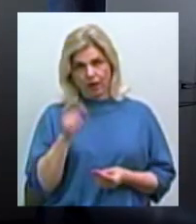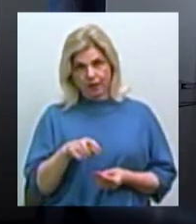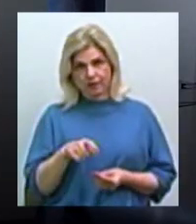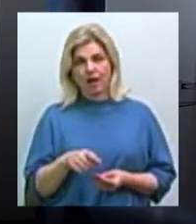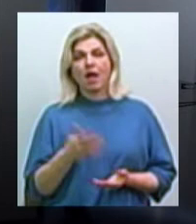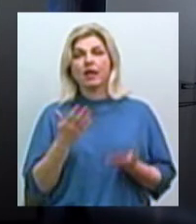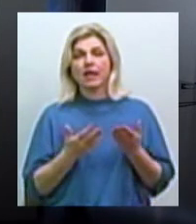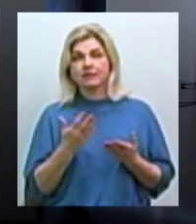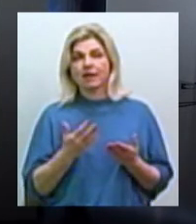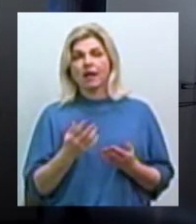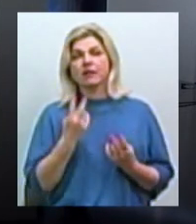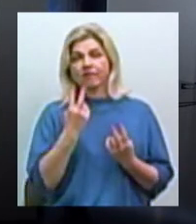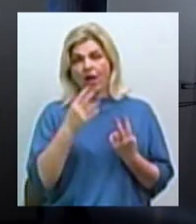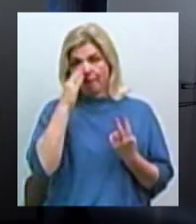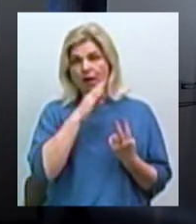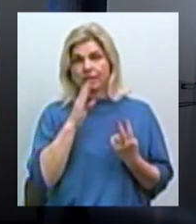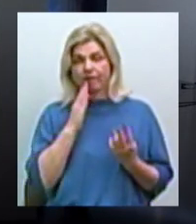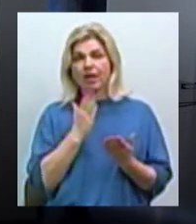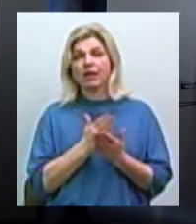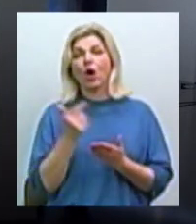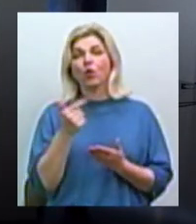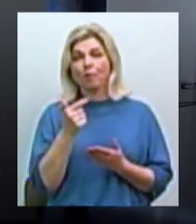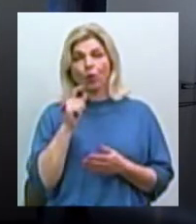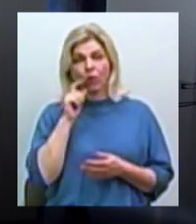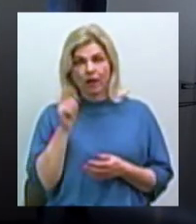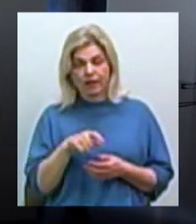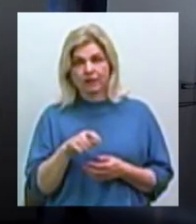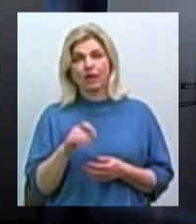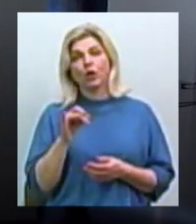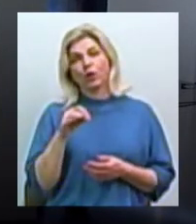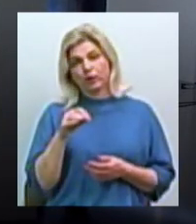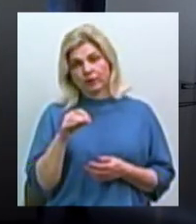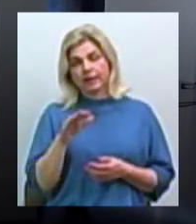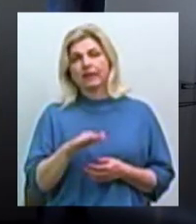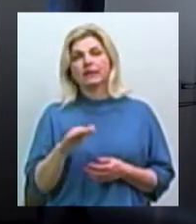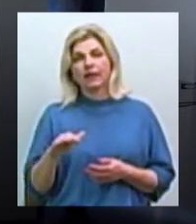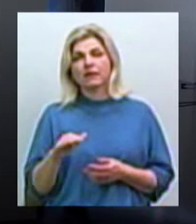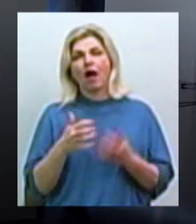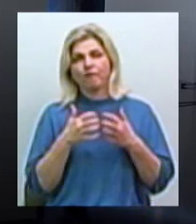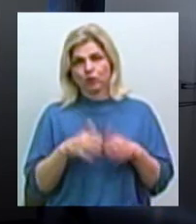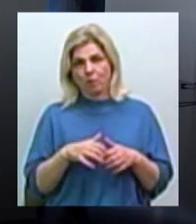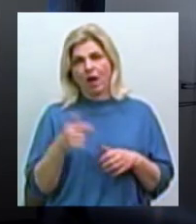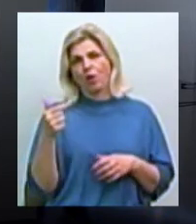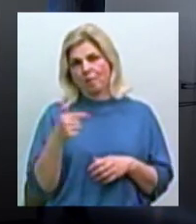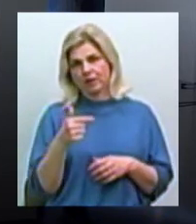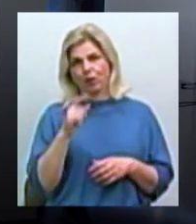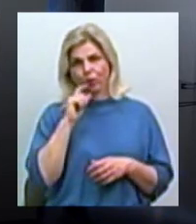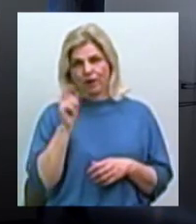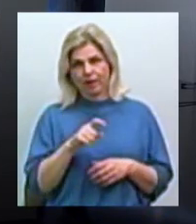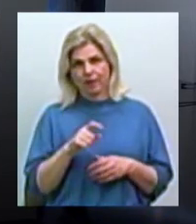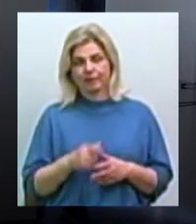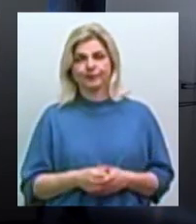Тобто, якщо двоє батьків є громадянами України, то дитина автоматично є громадянином